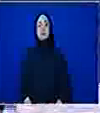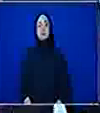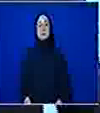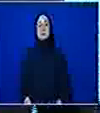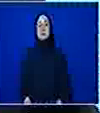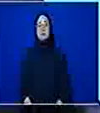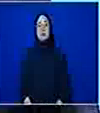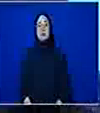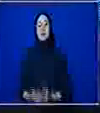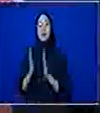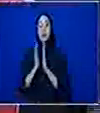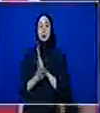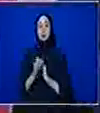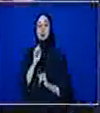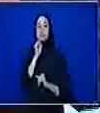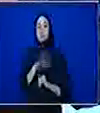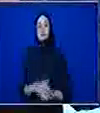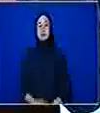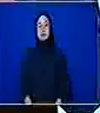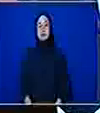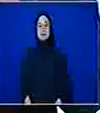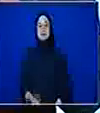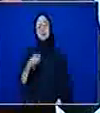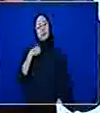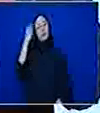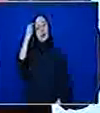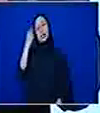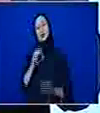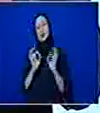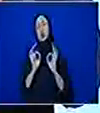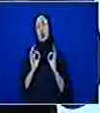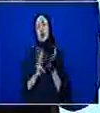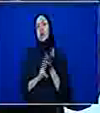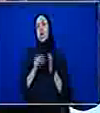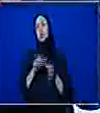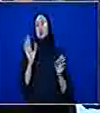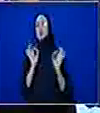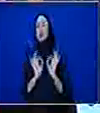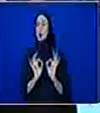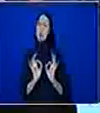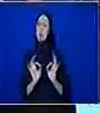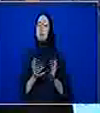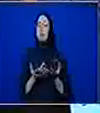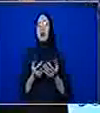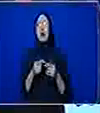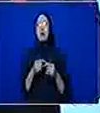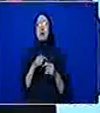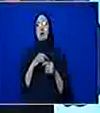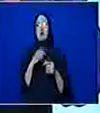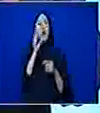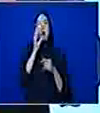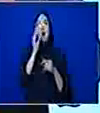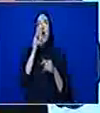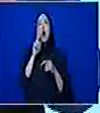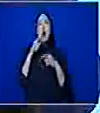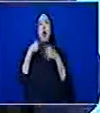Jangan, Pak. Langsung saja Pak. Saya kira cukup ya masalah ini. Ya, untuk apa bertele-tele lagi? Oke.